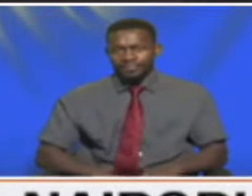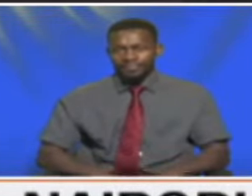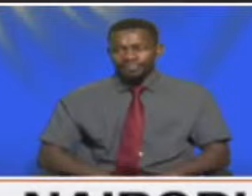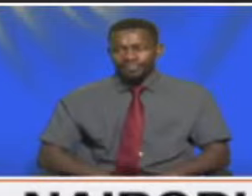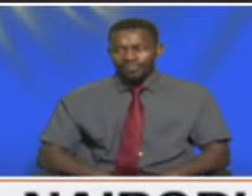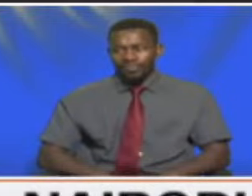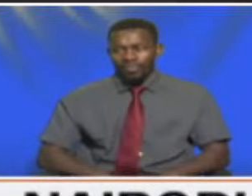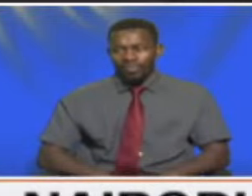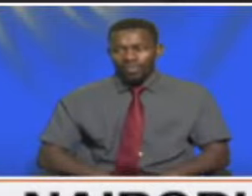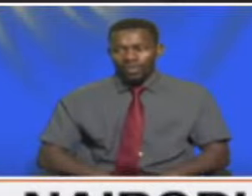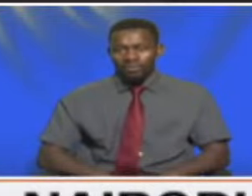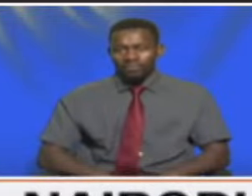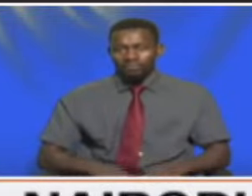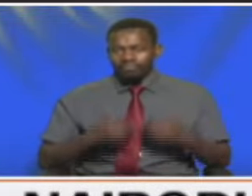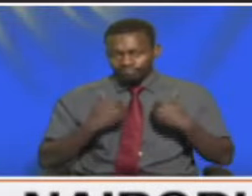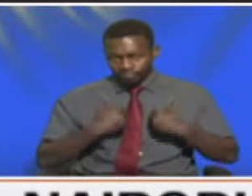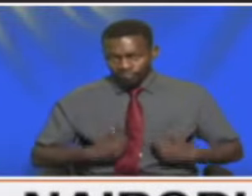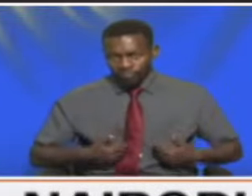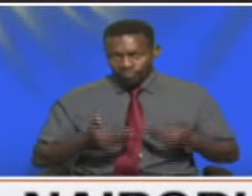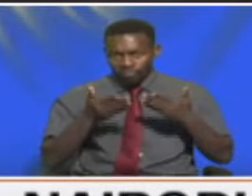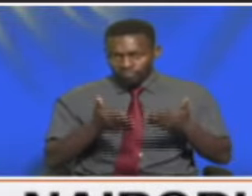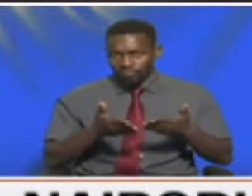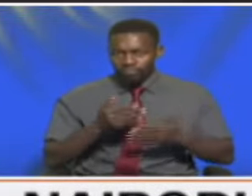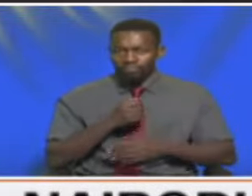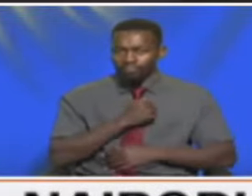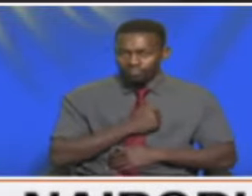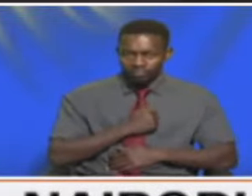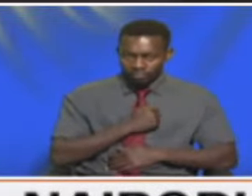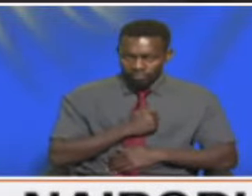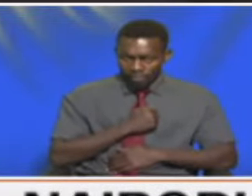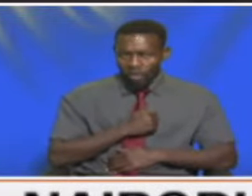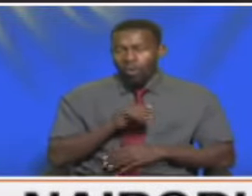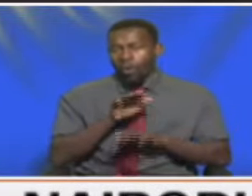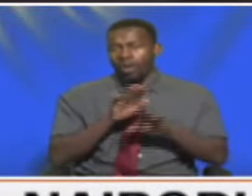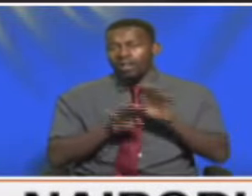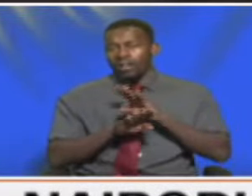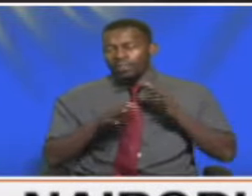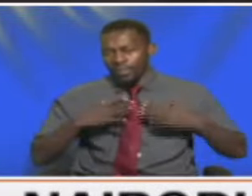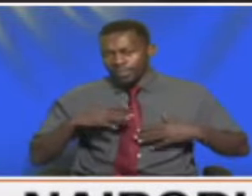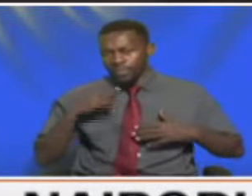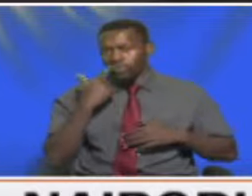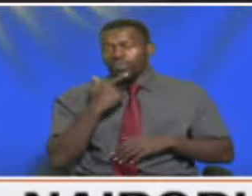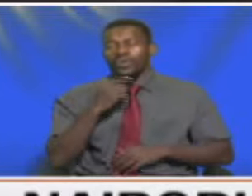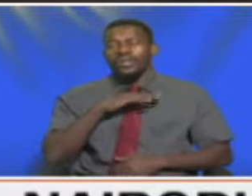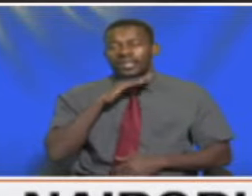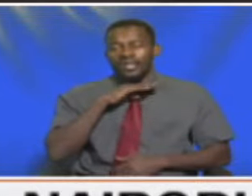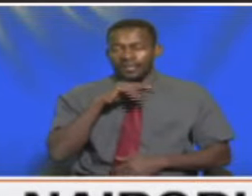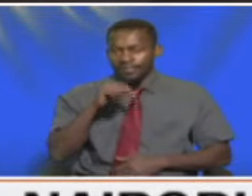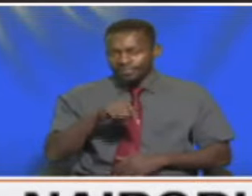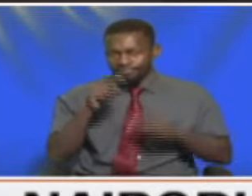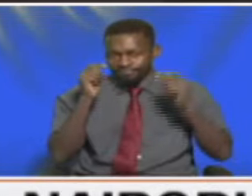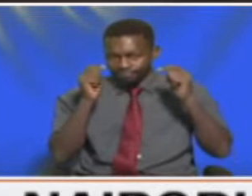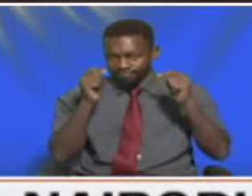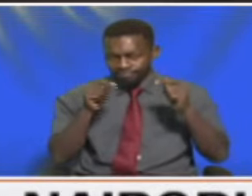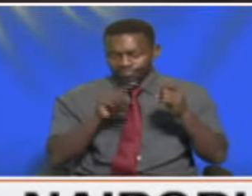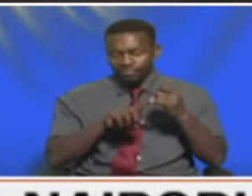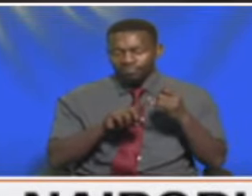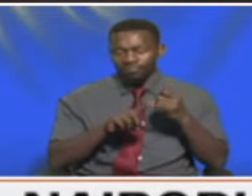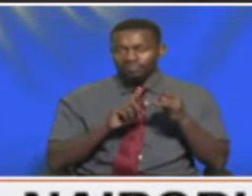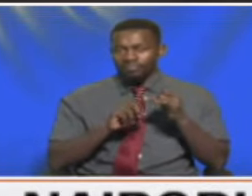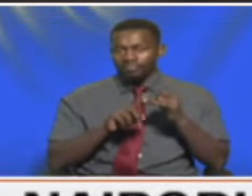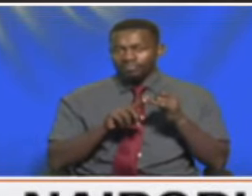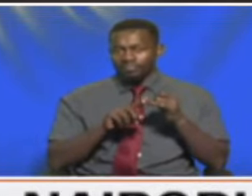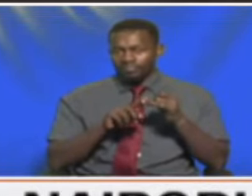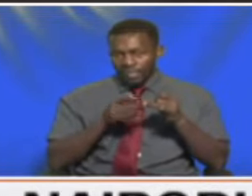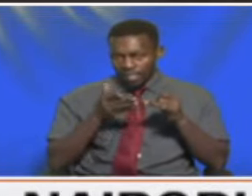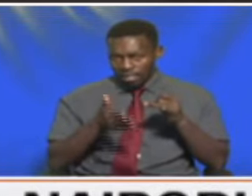We are here first of all to say sorry and to condone all those who lost their lives in these demonstrations. Secondly, we are here as